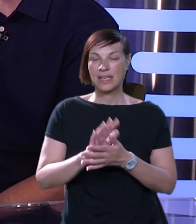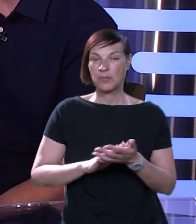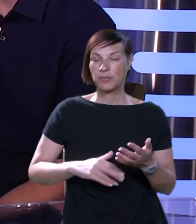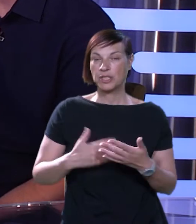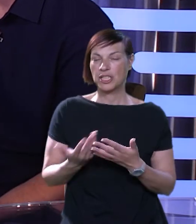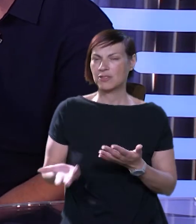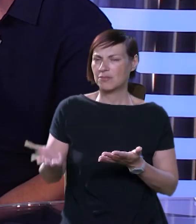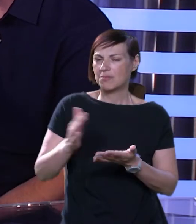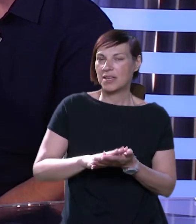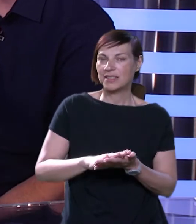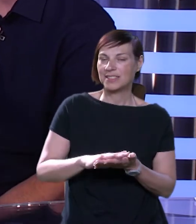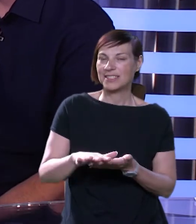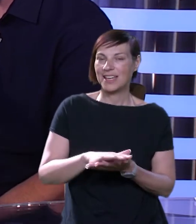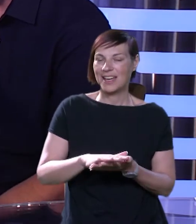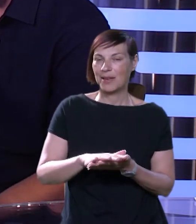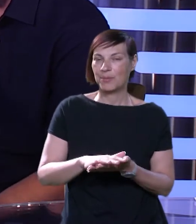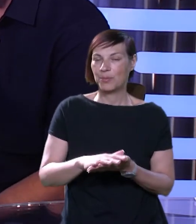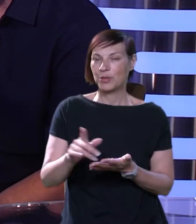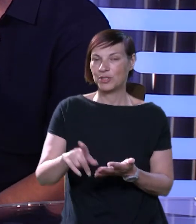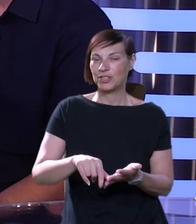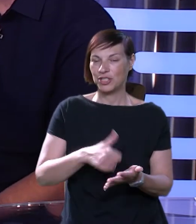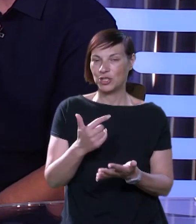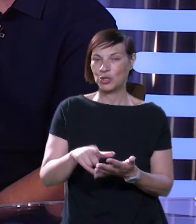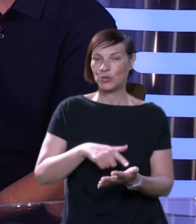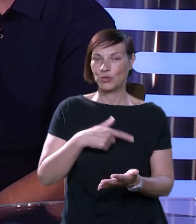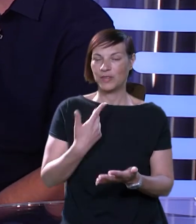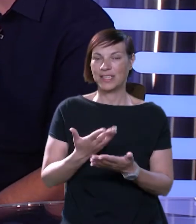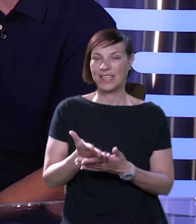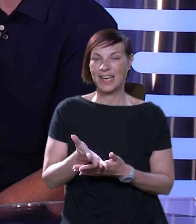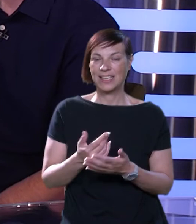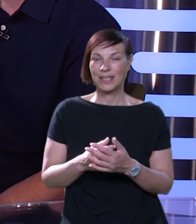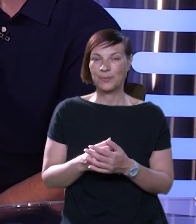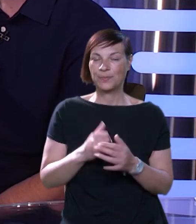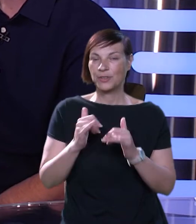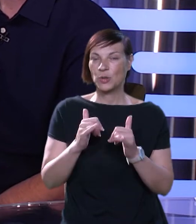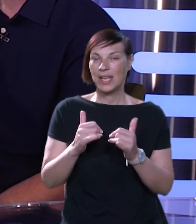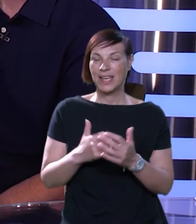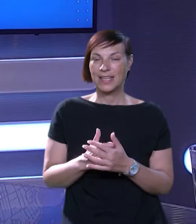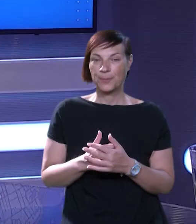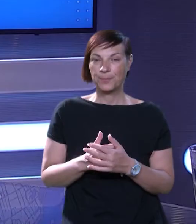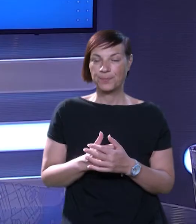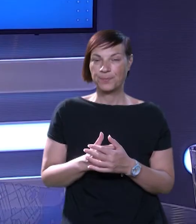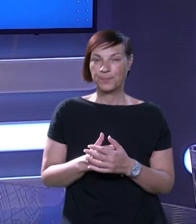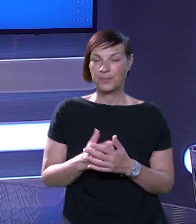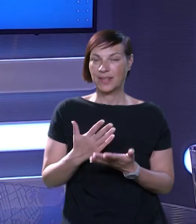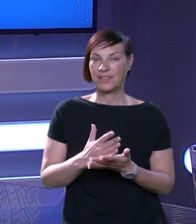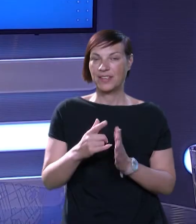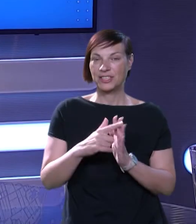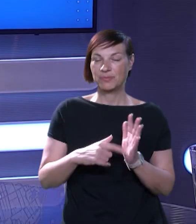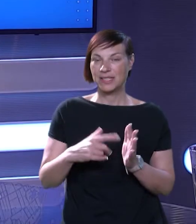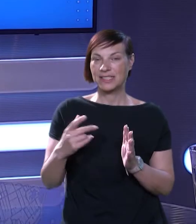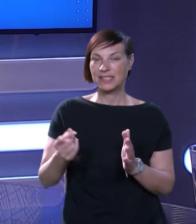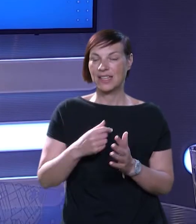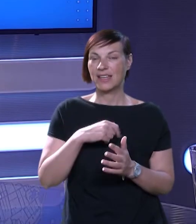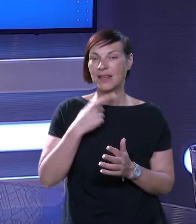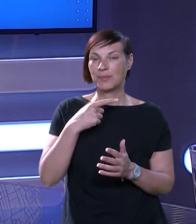početku, Baci se na pod, još uvijek traje aktualna turneja. Znaš kako sam turneja. Ti zahvalna. Što je već mjesec dana